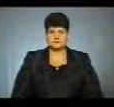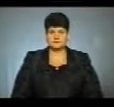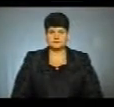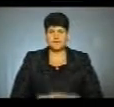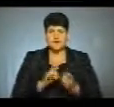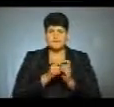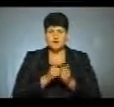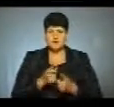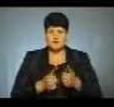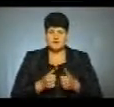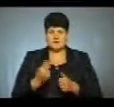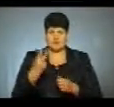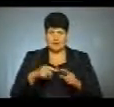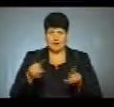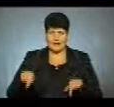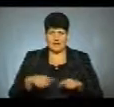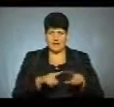Борці змагаються на двох килимах.